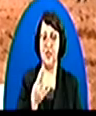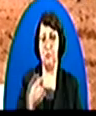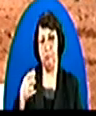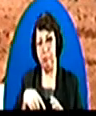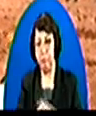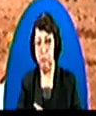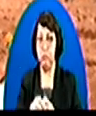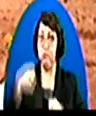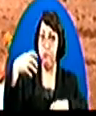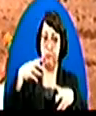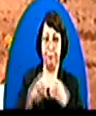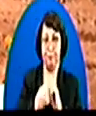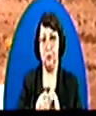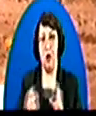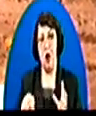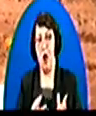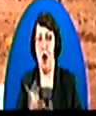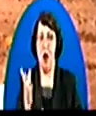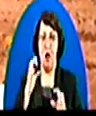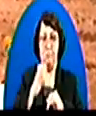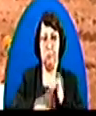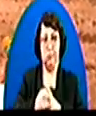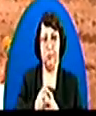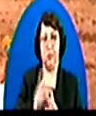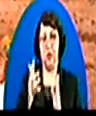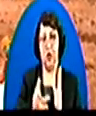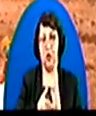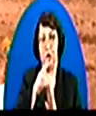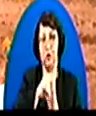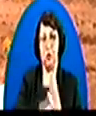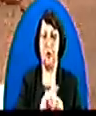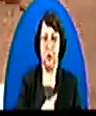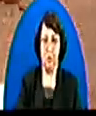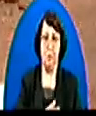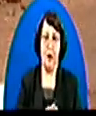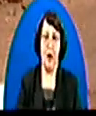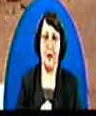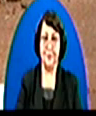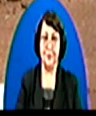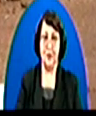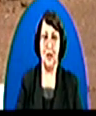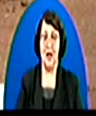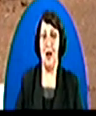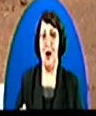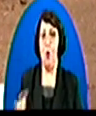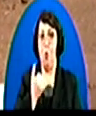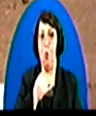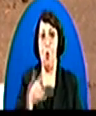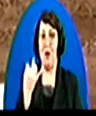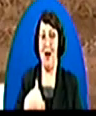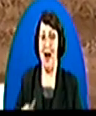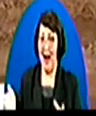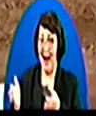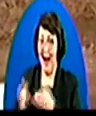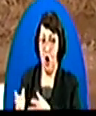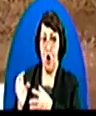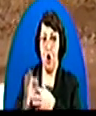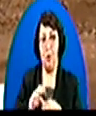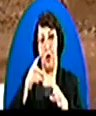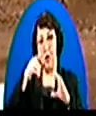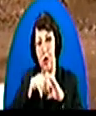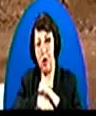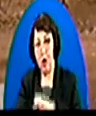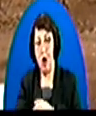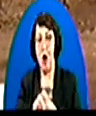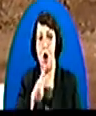ингээд ерөөсөө дагаал хонис хөвөл технологийн дагуулгыг явах ажил байна. Мөн хаагдсан уурхайг дүшгэлсэн анхны далд уурхай мүзийн сургалт судалгааны